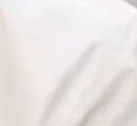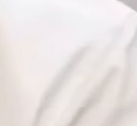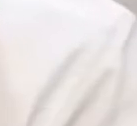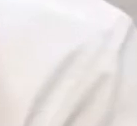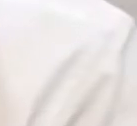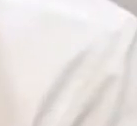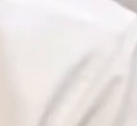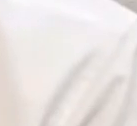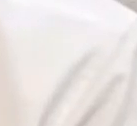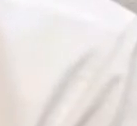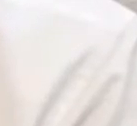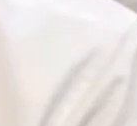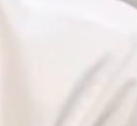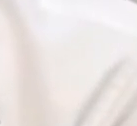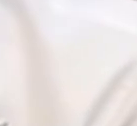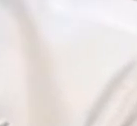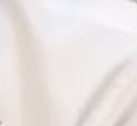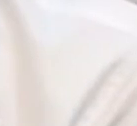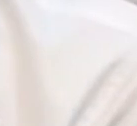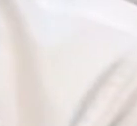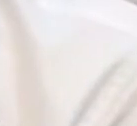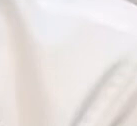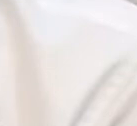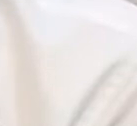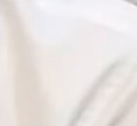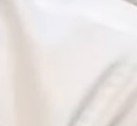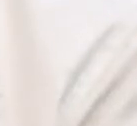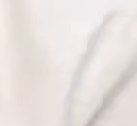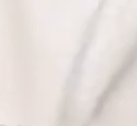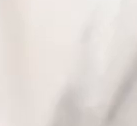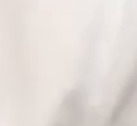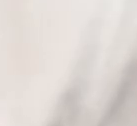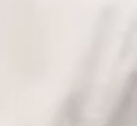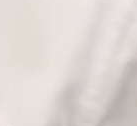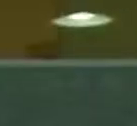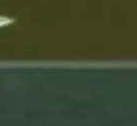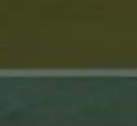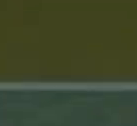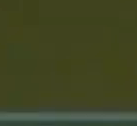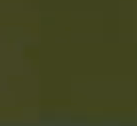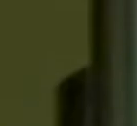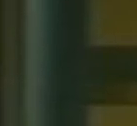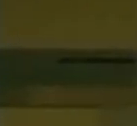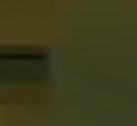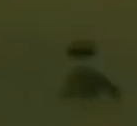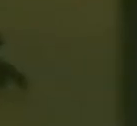harus pastikan itu sulit. Karena anggaran terbatas.